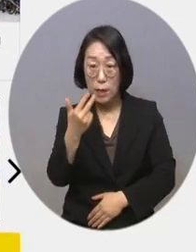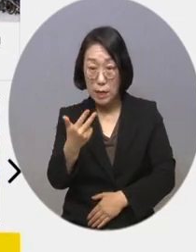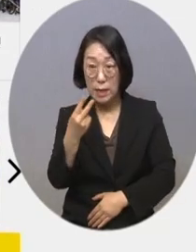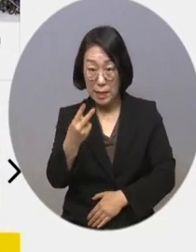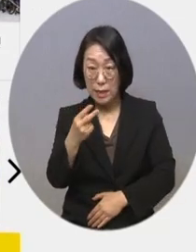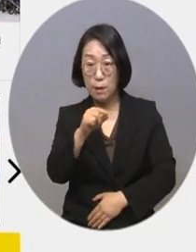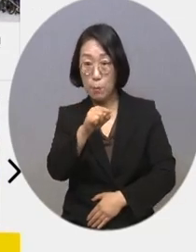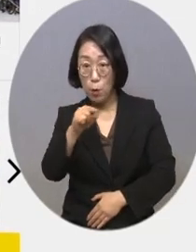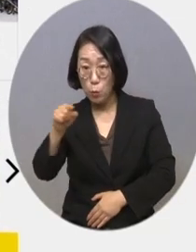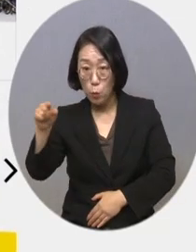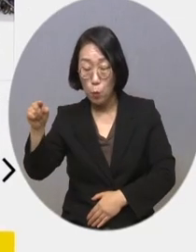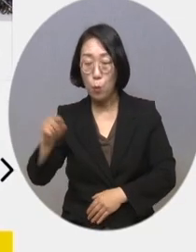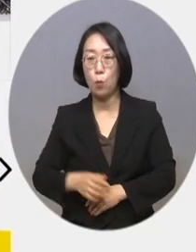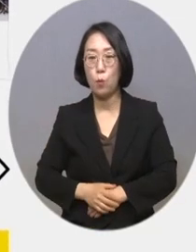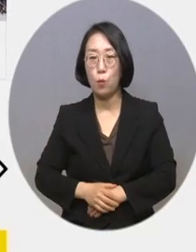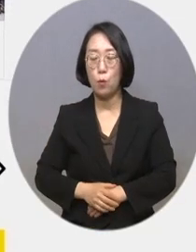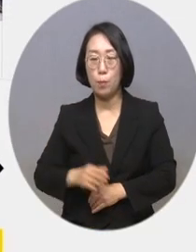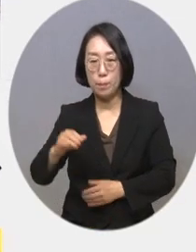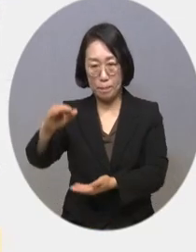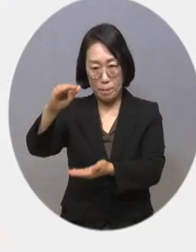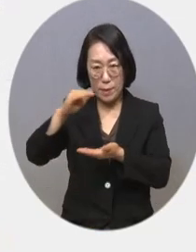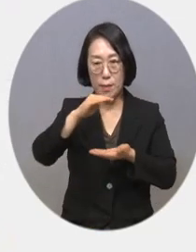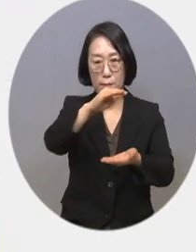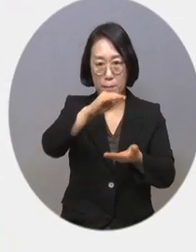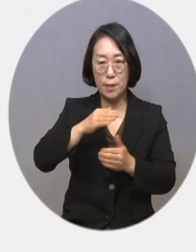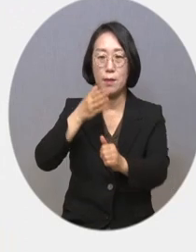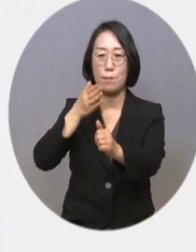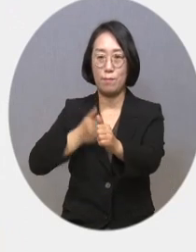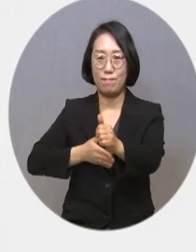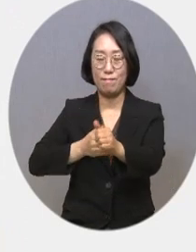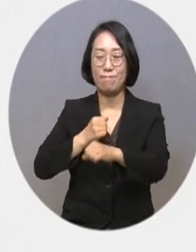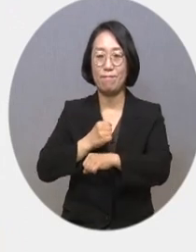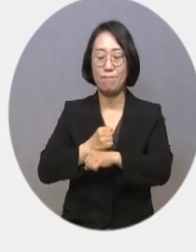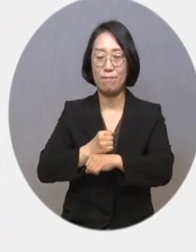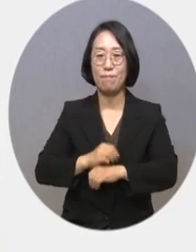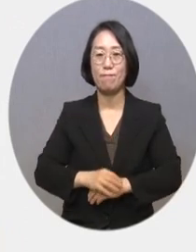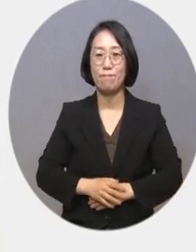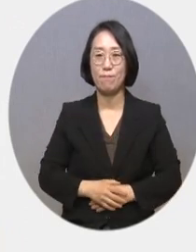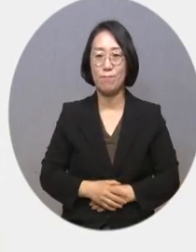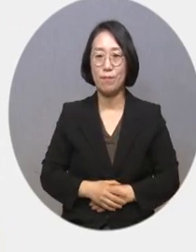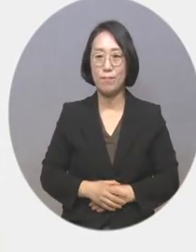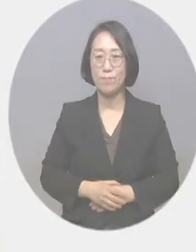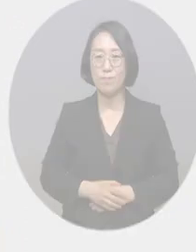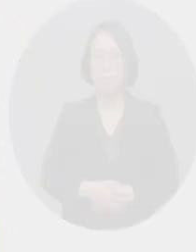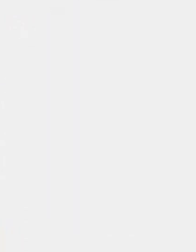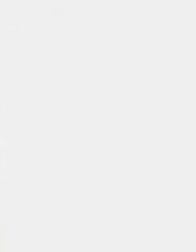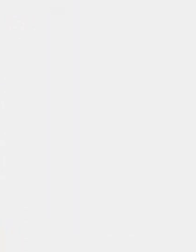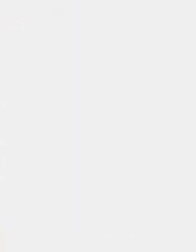전화번호 02-2655-9519로 많은 제보 바랍니다.